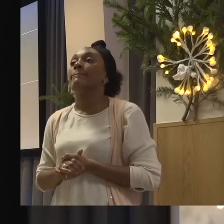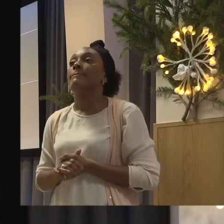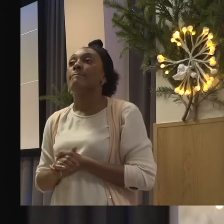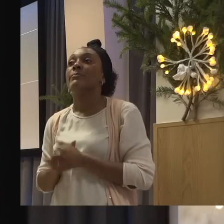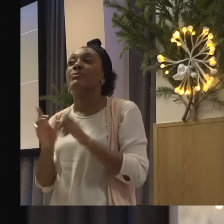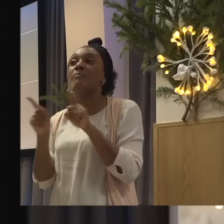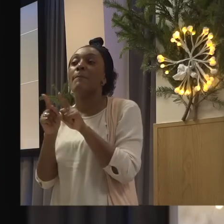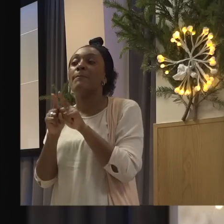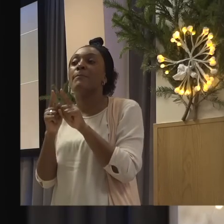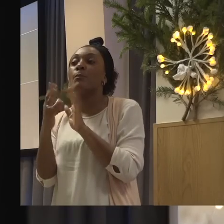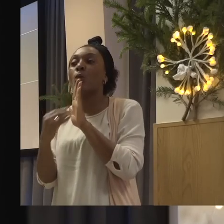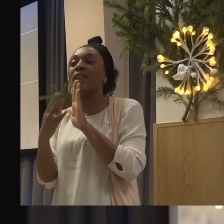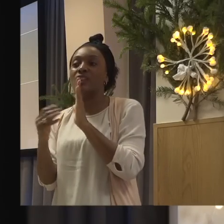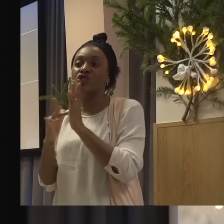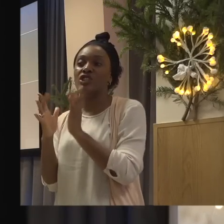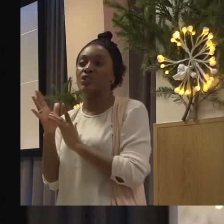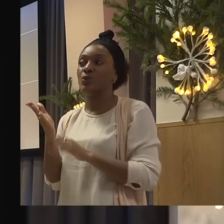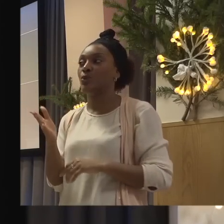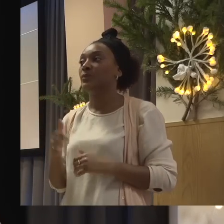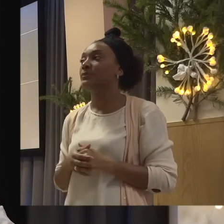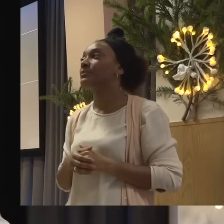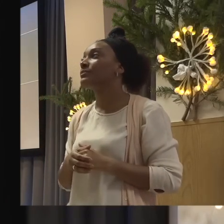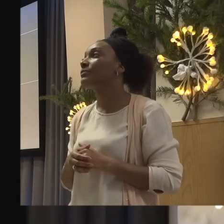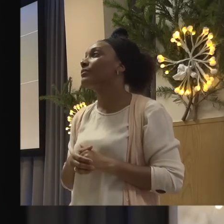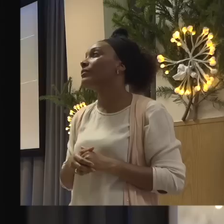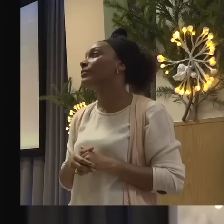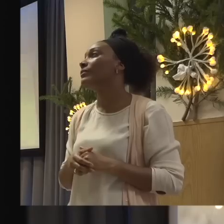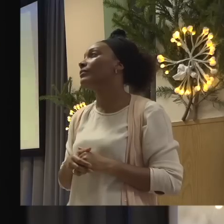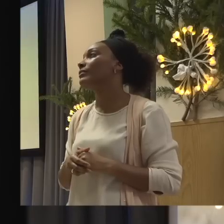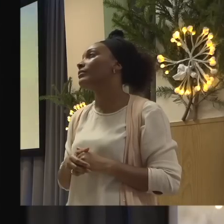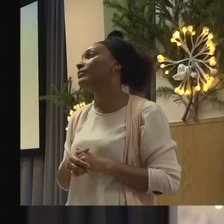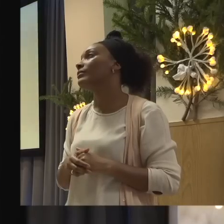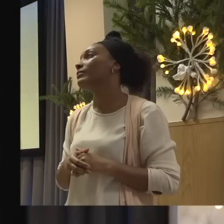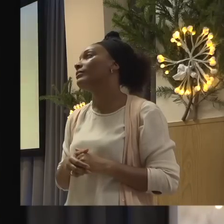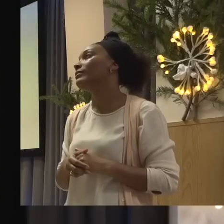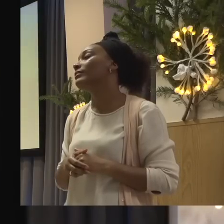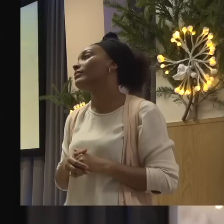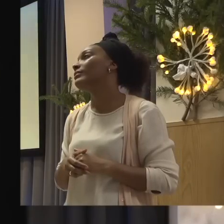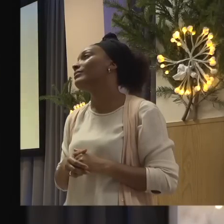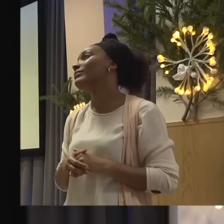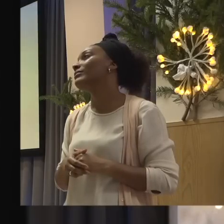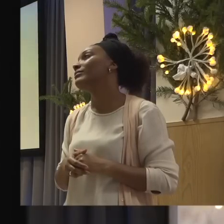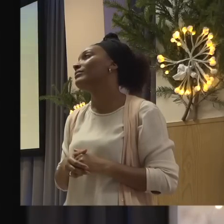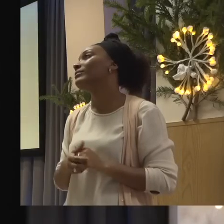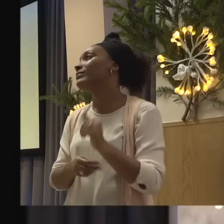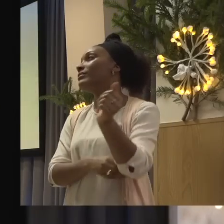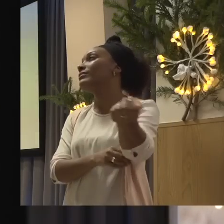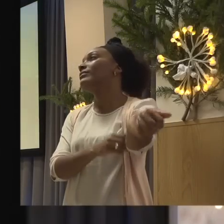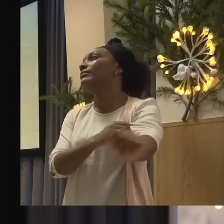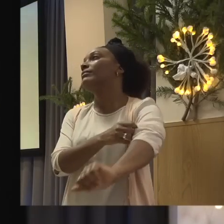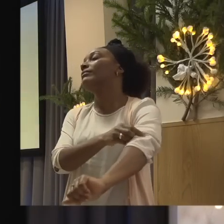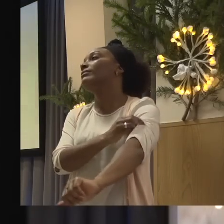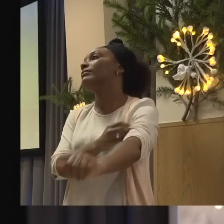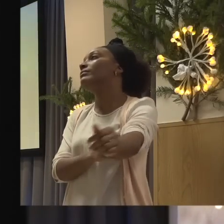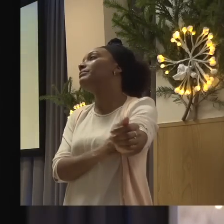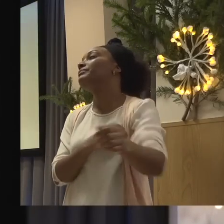Jésus-Christ. On va dire, voilà, la télécommande me fuit. Faible mais